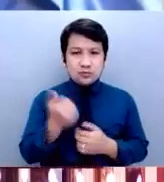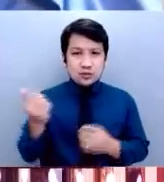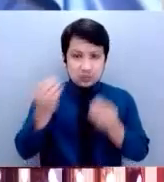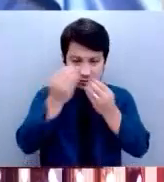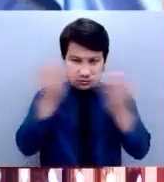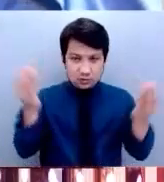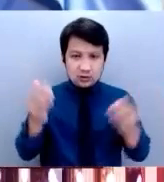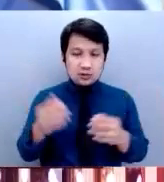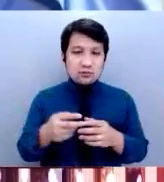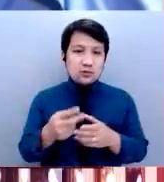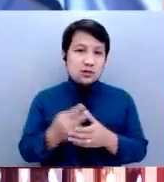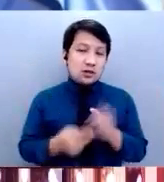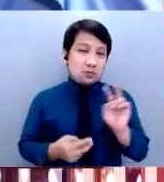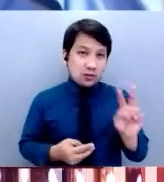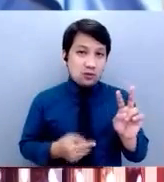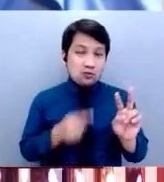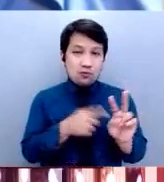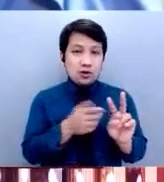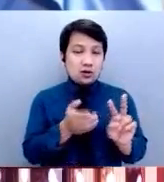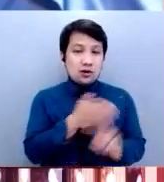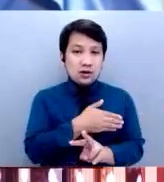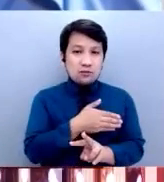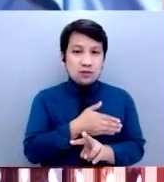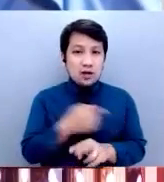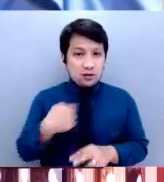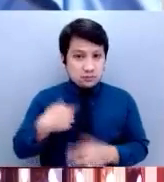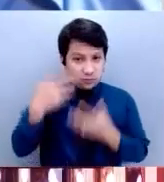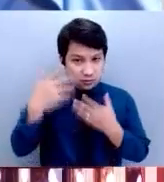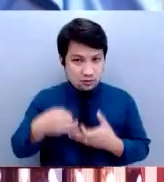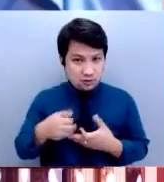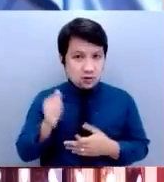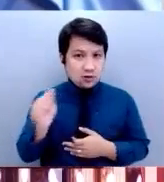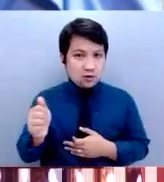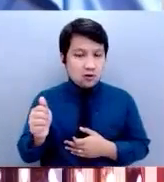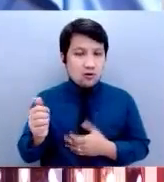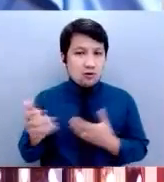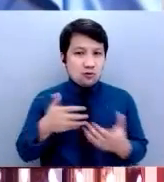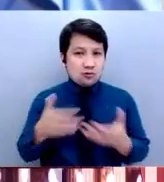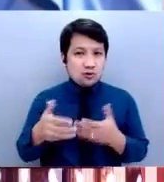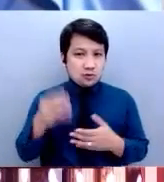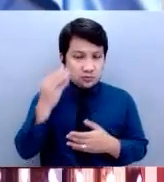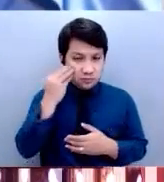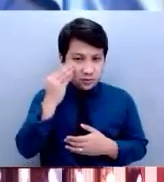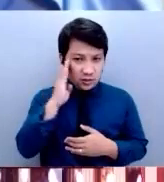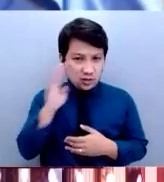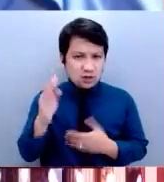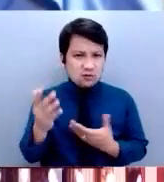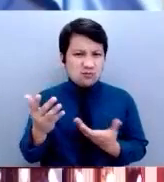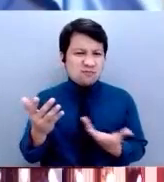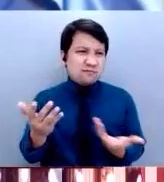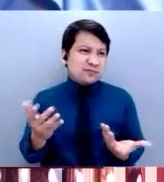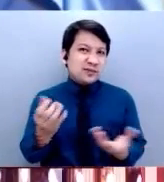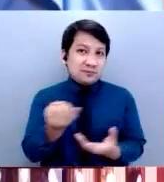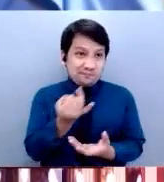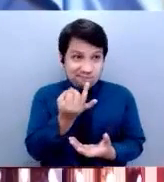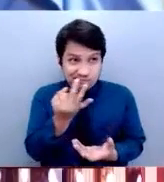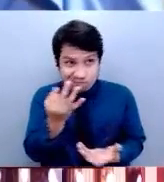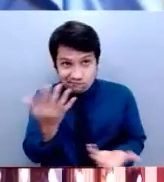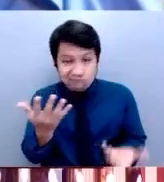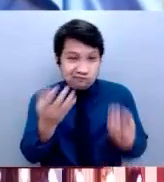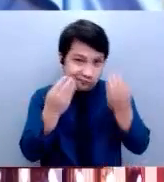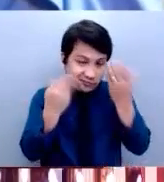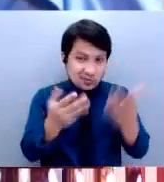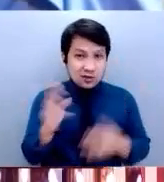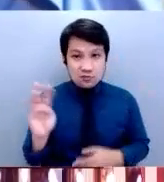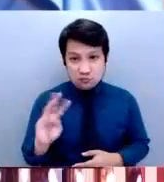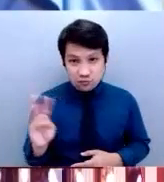two. I suppose what Mian wants to ask is ano eh, kung inabot ng Wednesday,